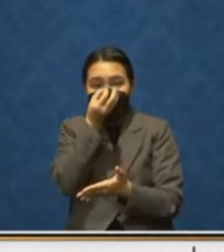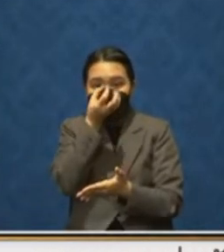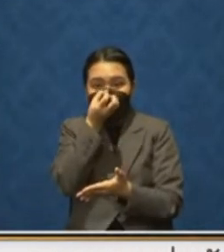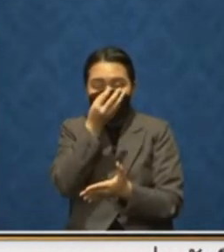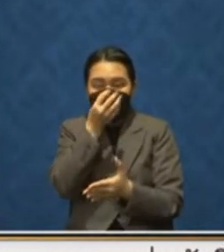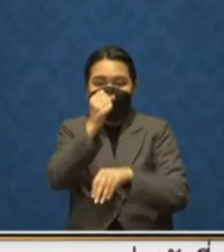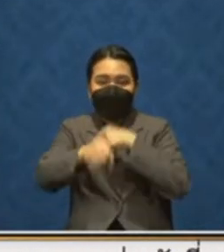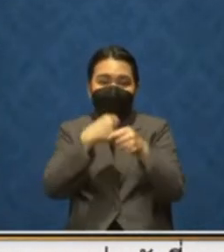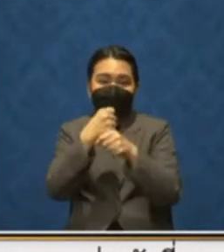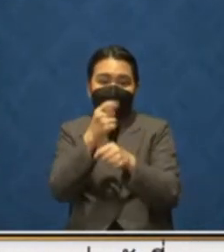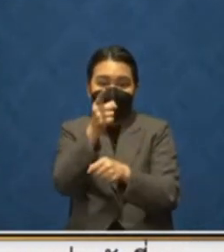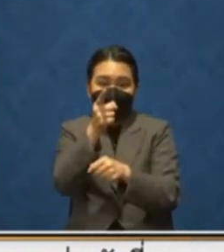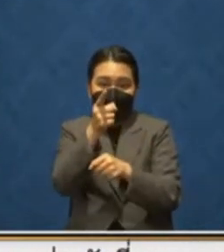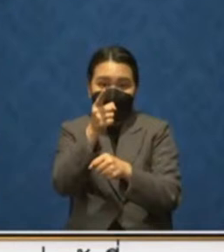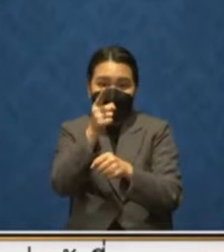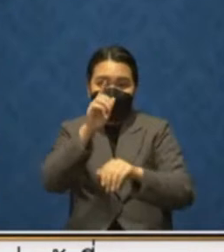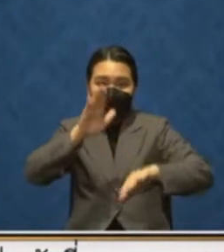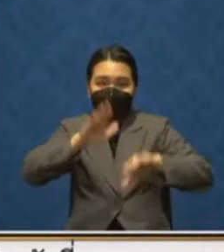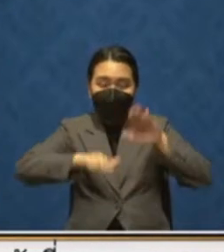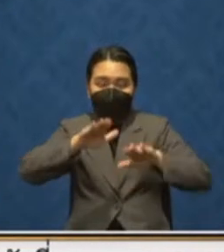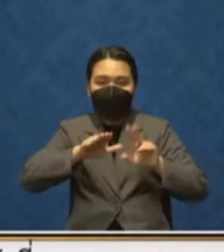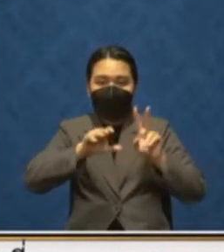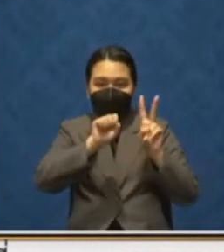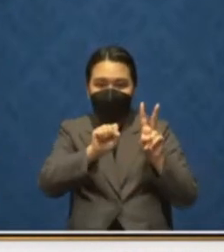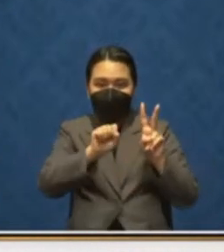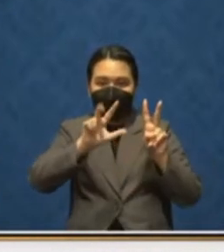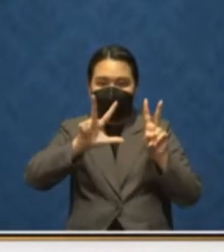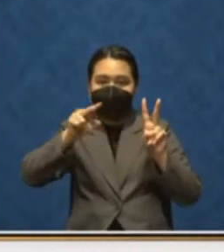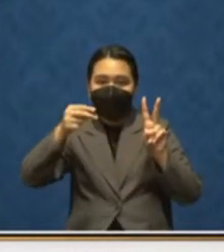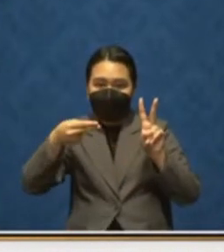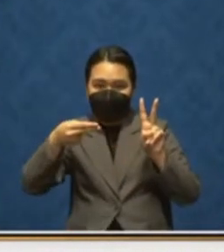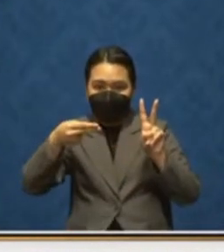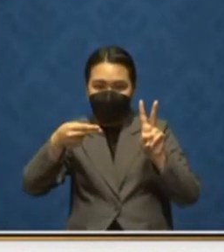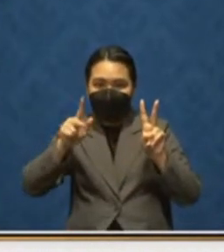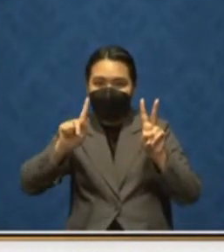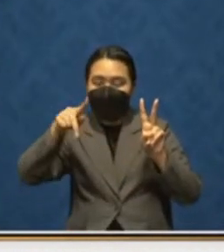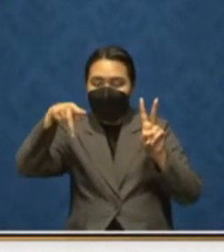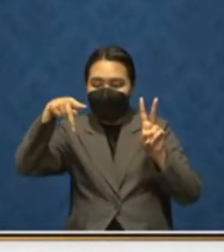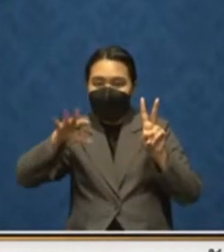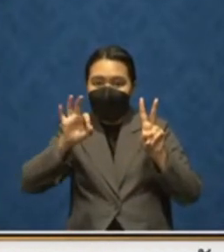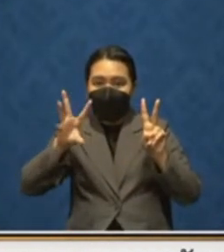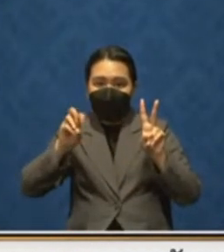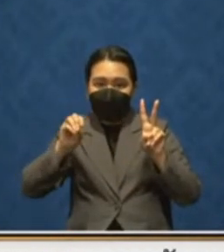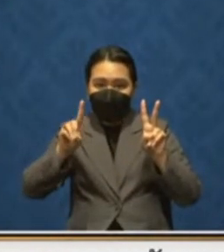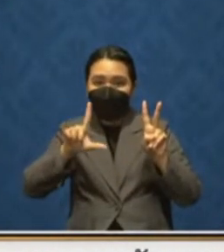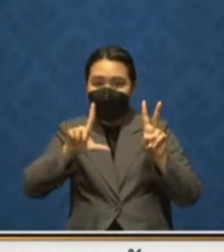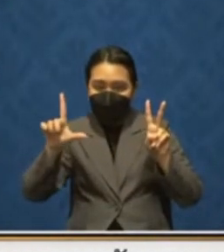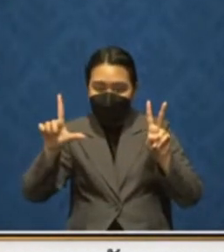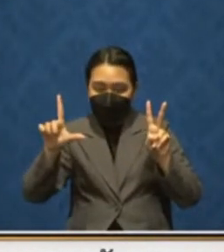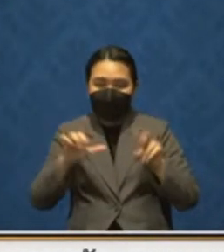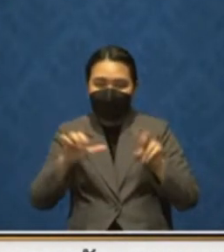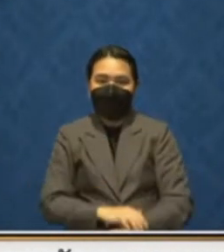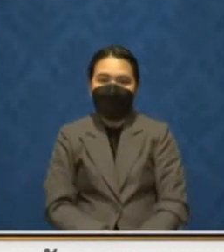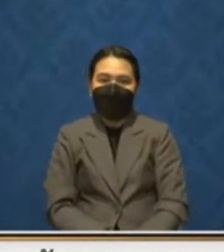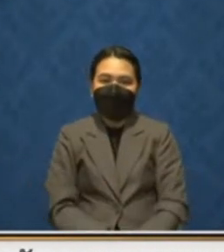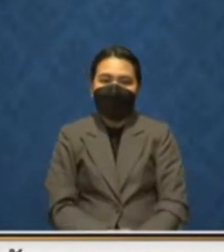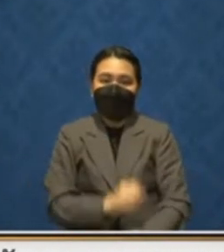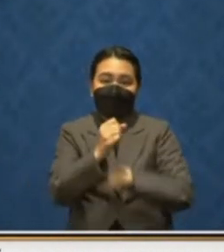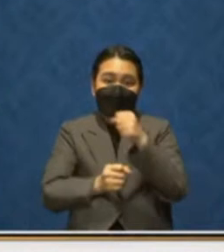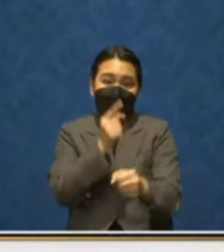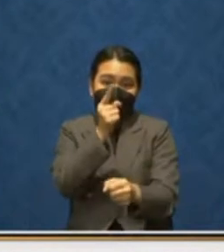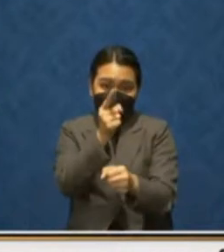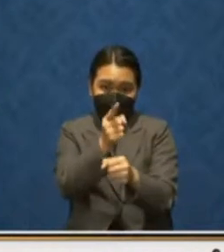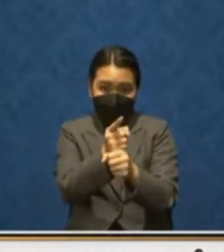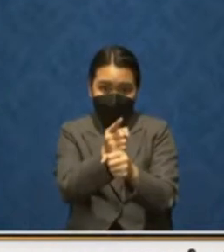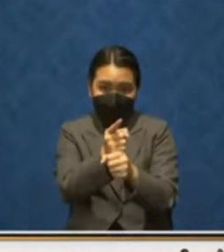ก็คิดเป็นเงิน 2แสน 30,000บาท1961ล้านบาทต่อไปนึงนะครับ